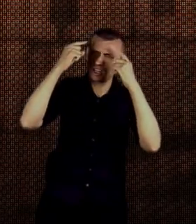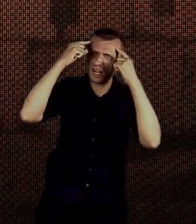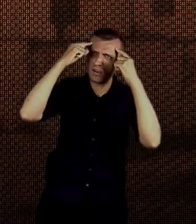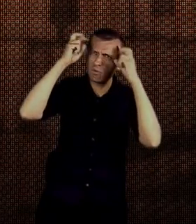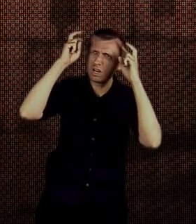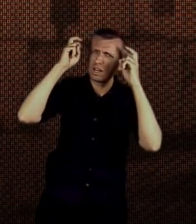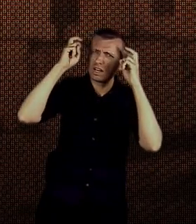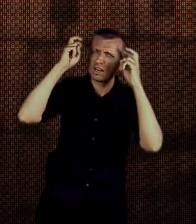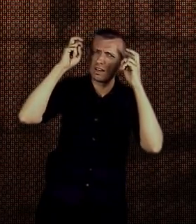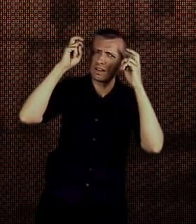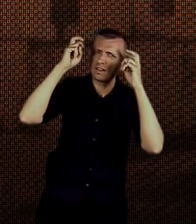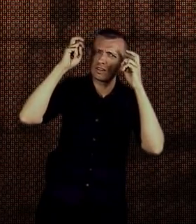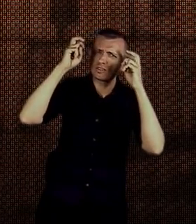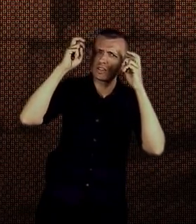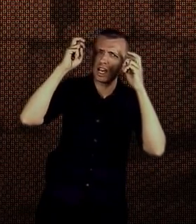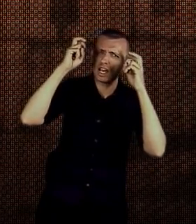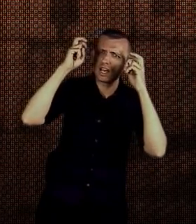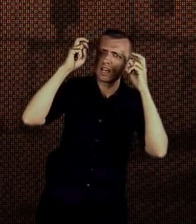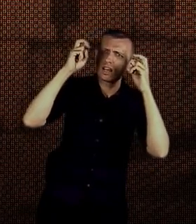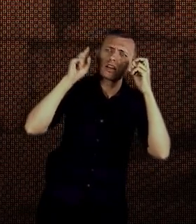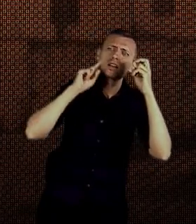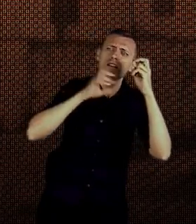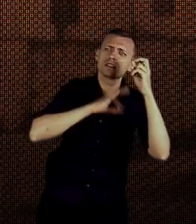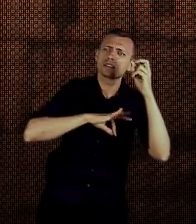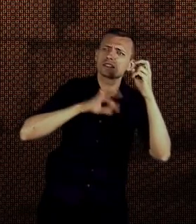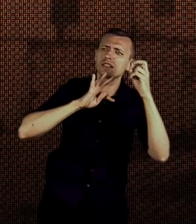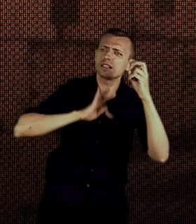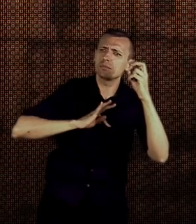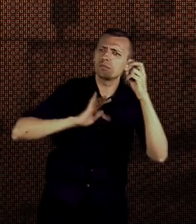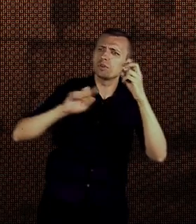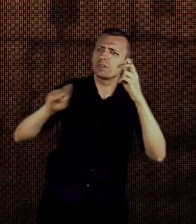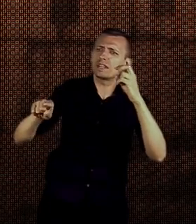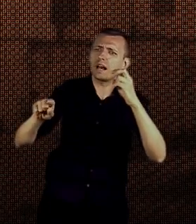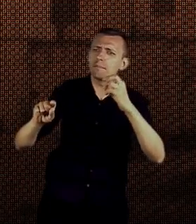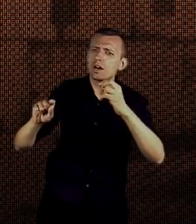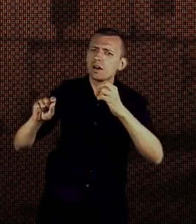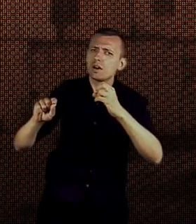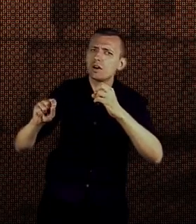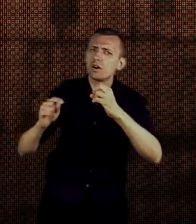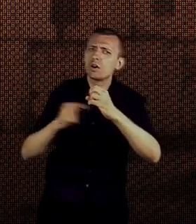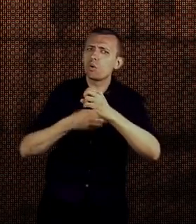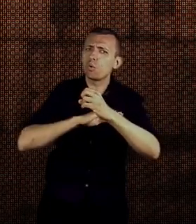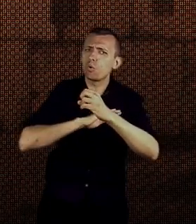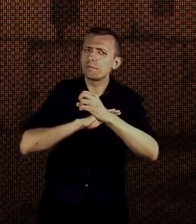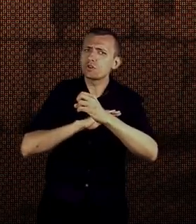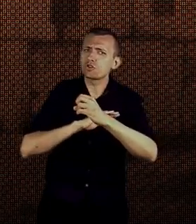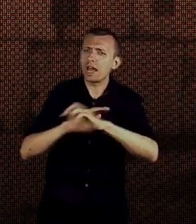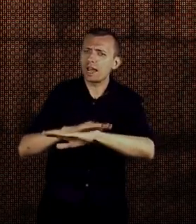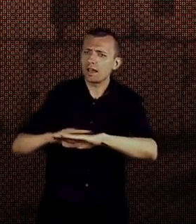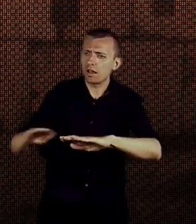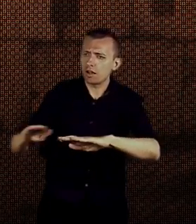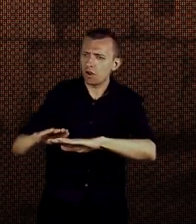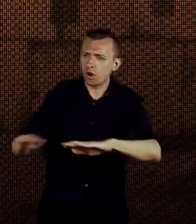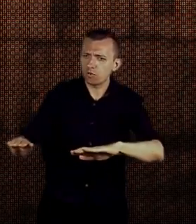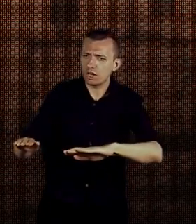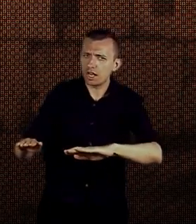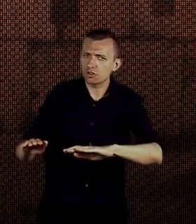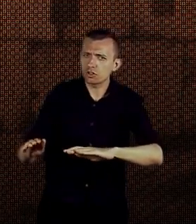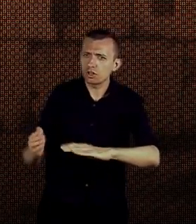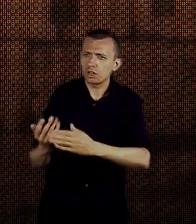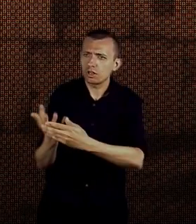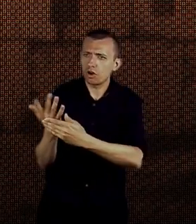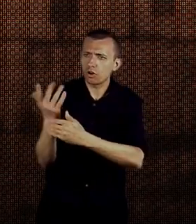nowo przywróci do życia. I pamiętajmy, że ten moment nastąpił na 2000 lat przed śmiercią